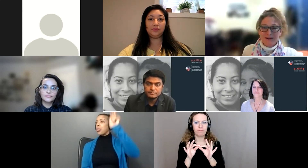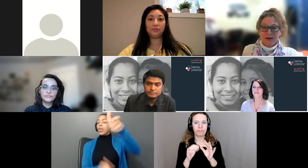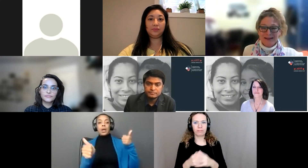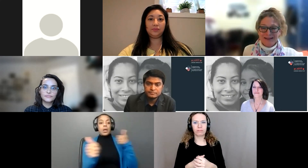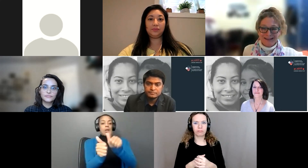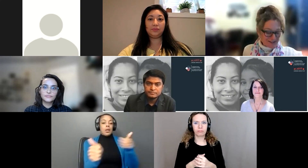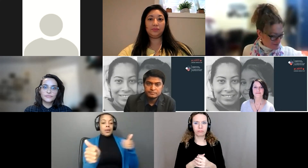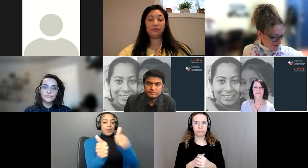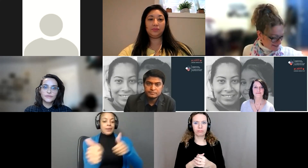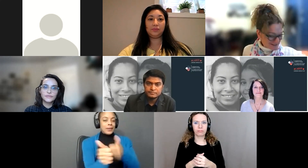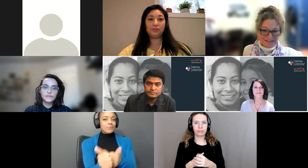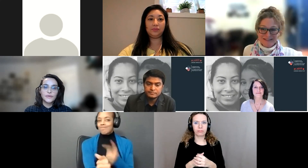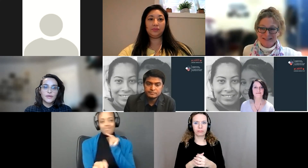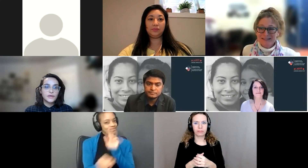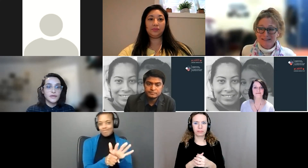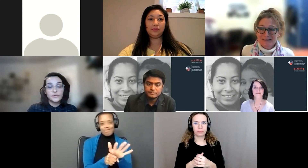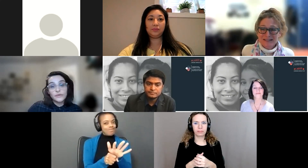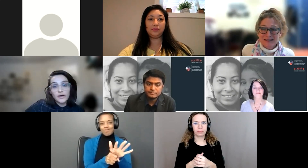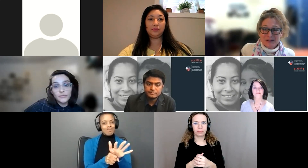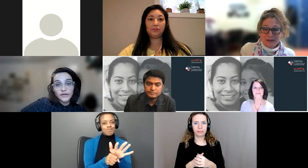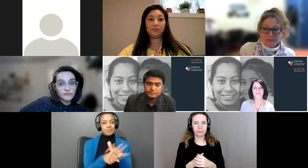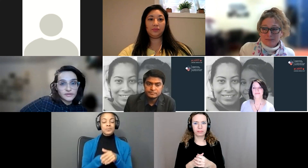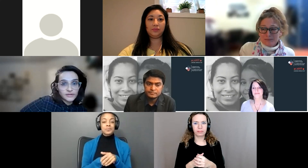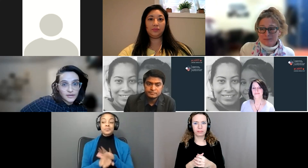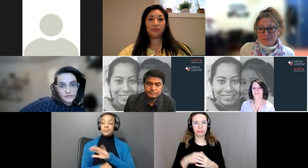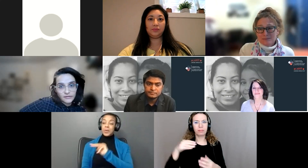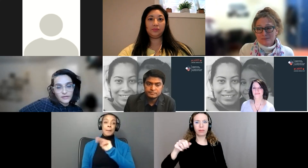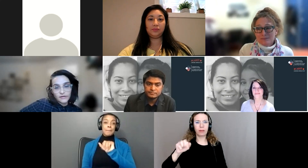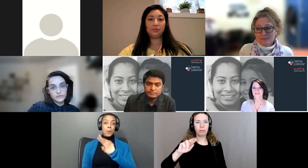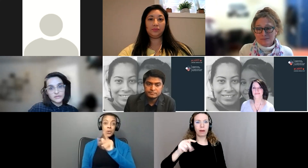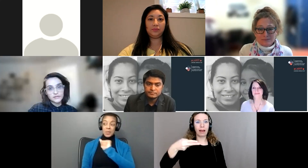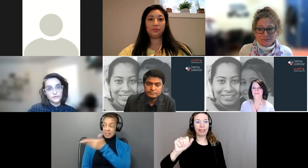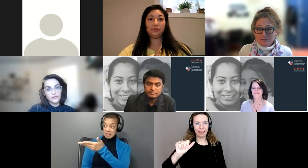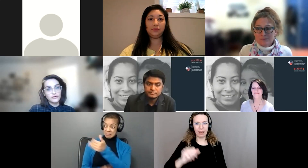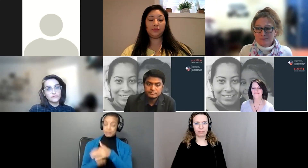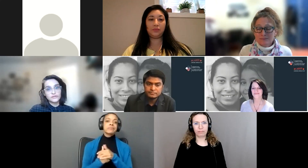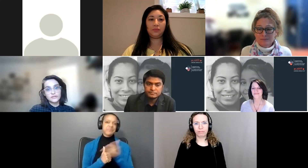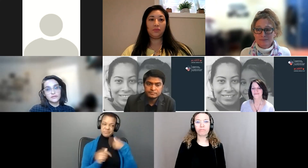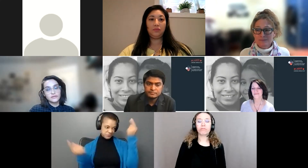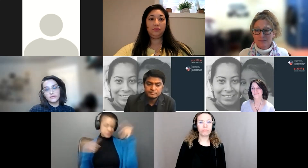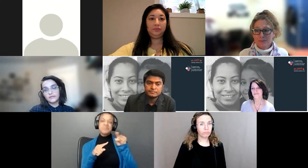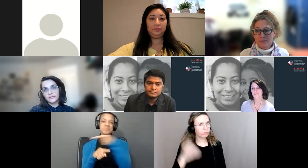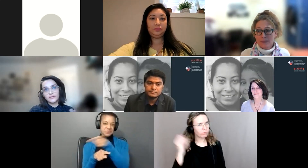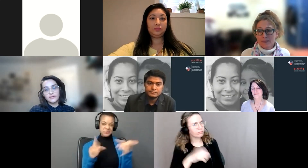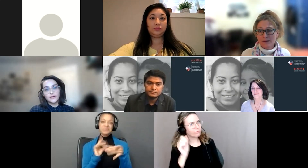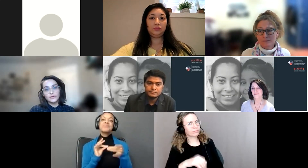Donc, maintenant, Martha? Oui, je suis d'accord avec tout ce qui a été